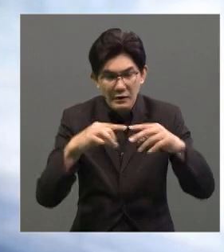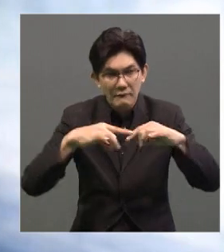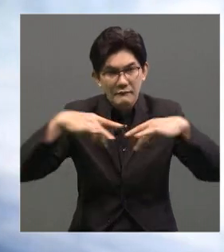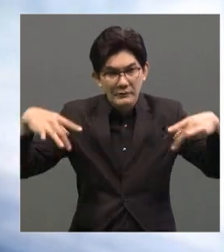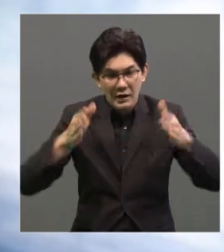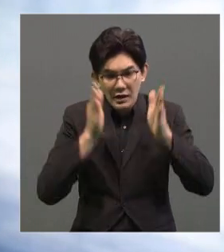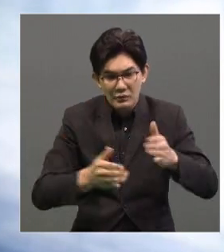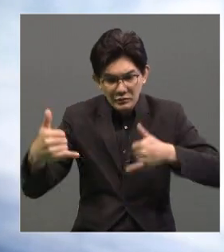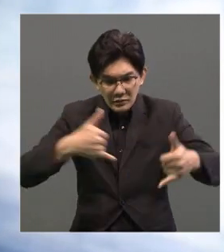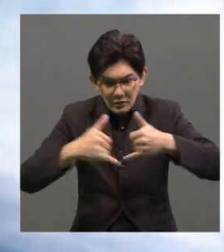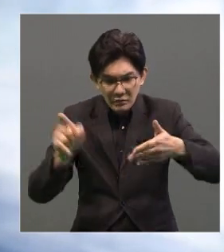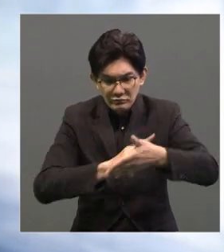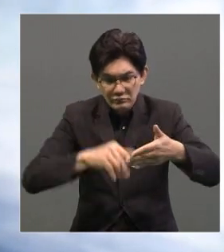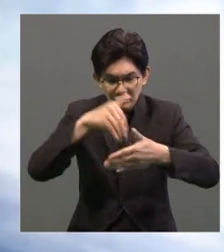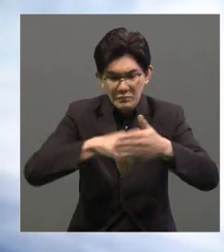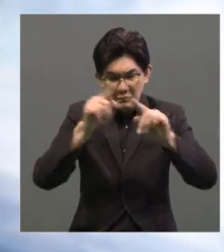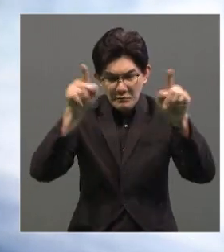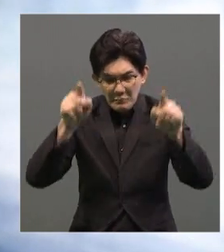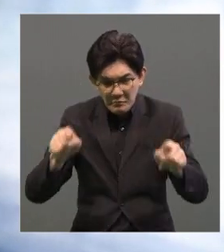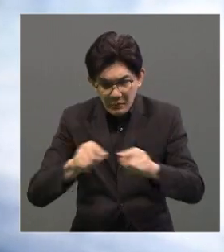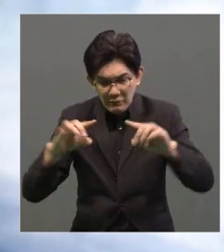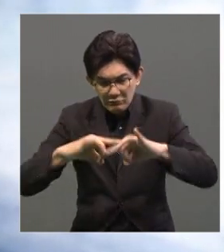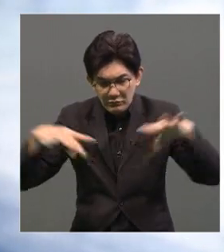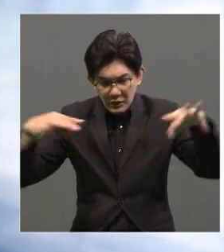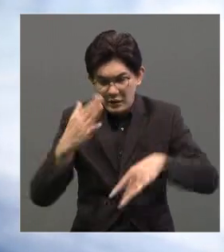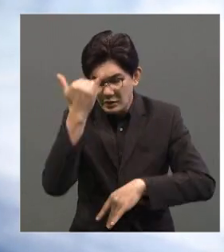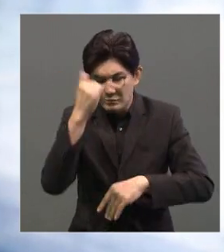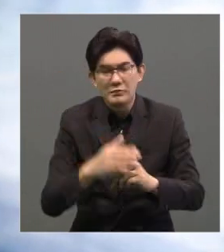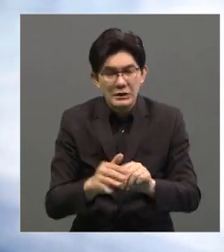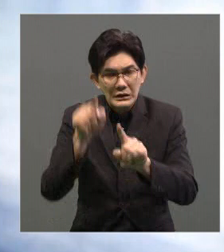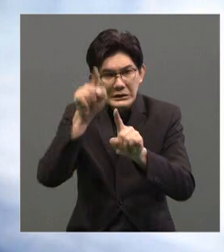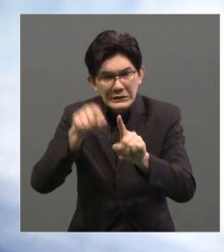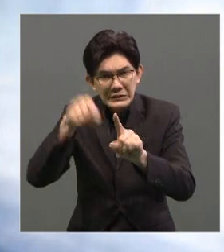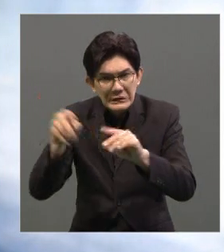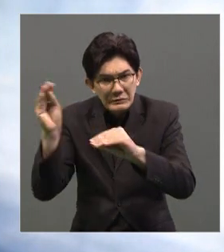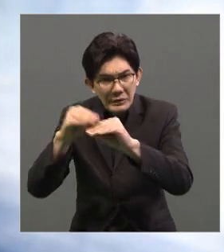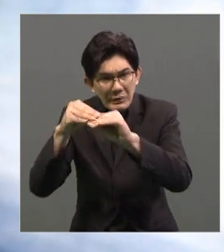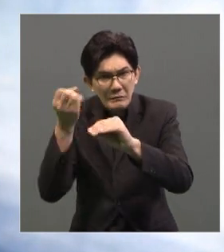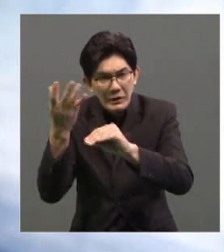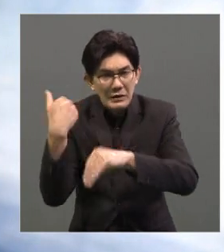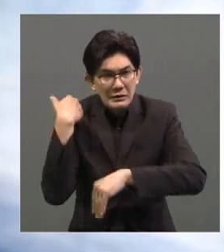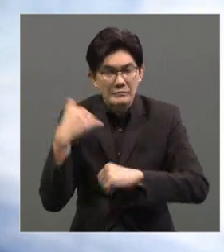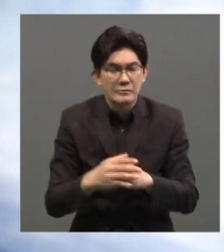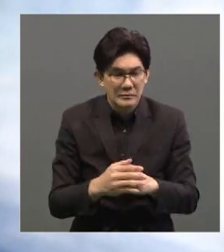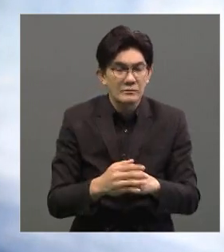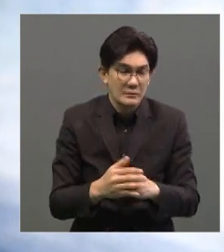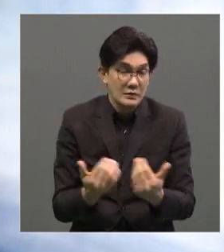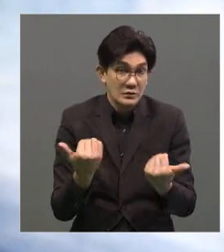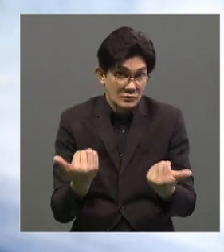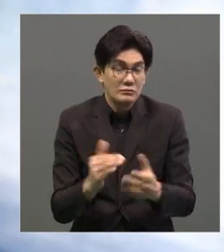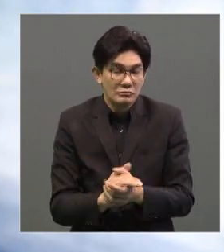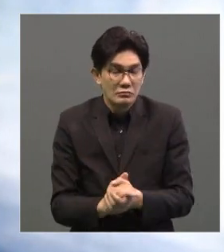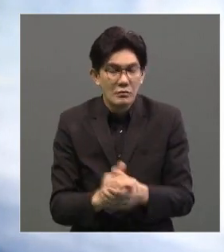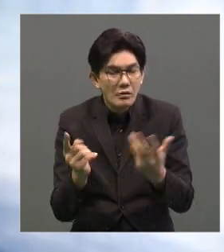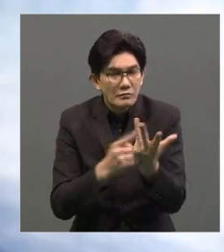งกับจำนวนผู้มาใช้สิทธิ์แล้วก็บัตรเลือกตั้งด้วยเกิดจากการขีดคะแนนเกินค่ะและไม่ได้ขีดคะแนนในบางหน่วยซึ่ง